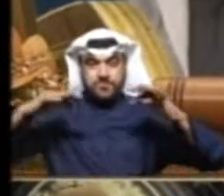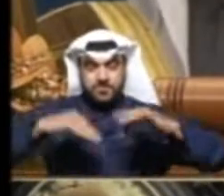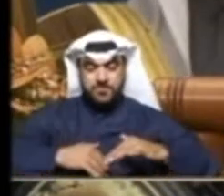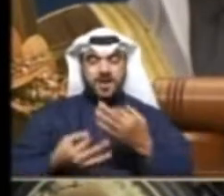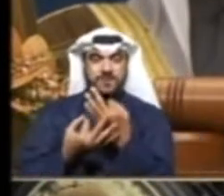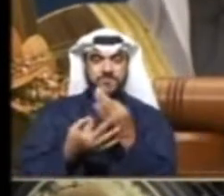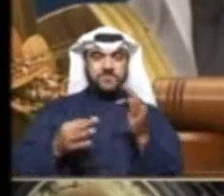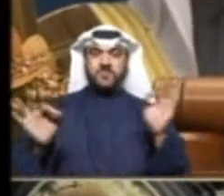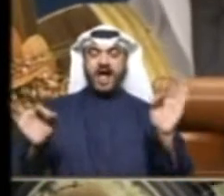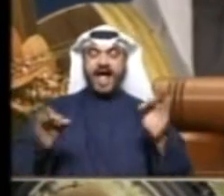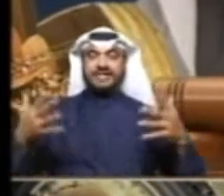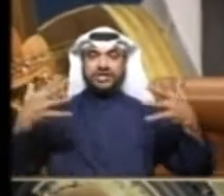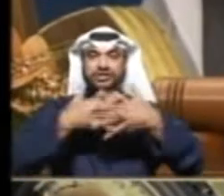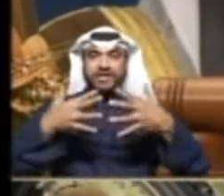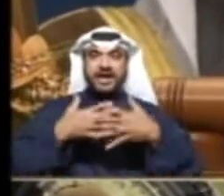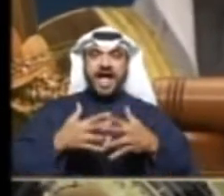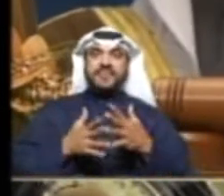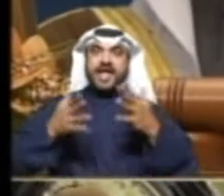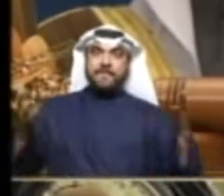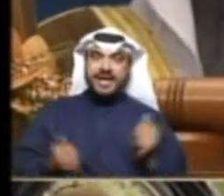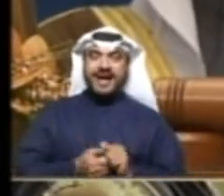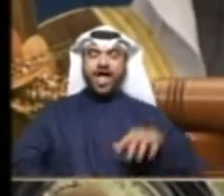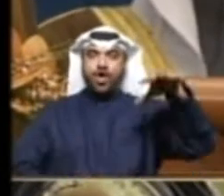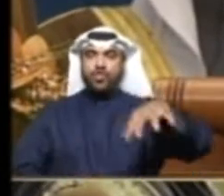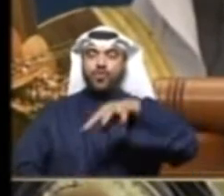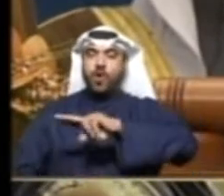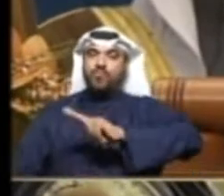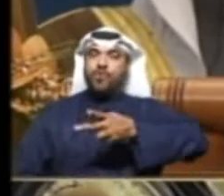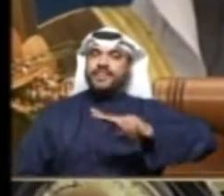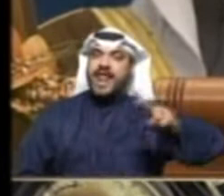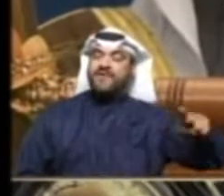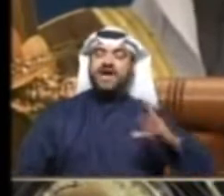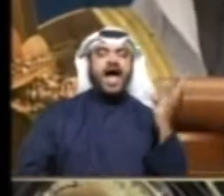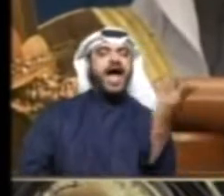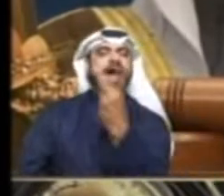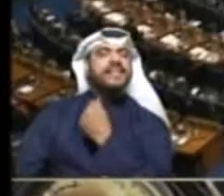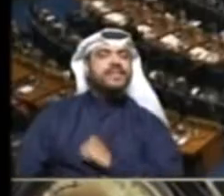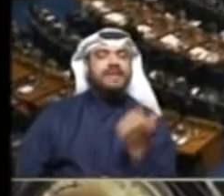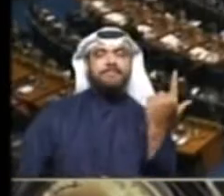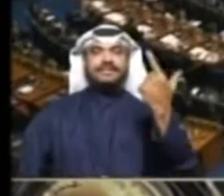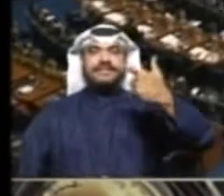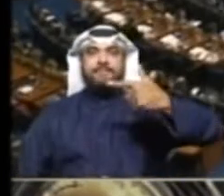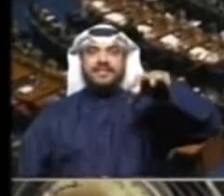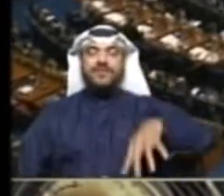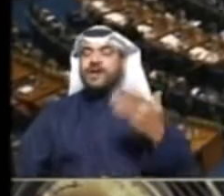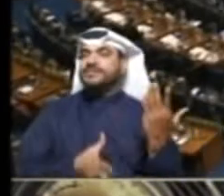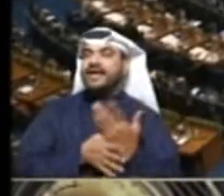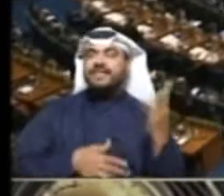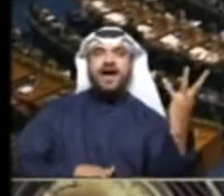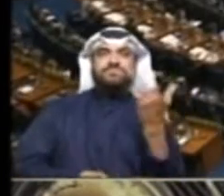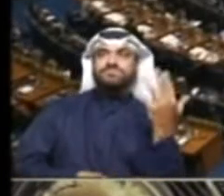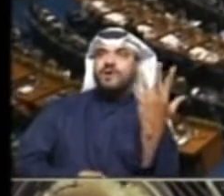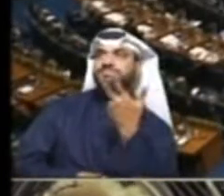من ممثلي كبريات الدول المانحة ومجموعة من المنظمات الدولية والإقليمية في سبيل تحصيل